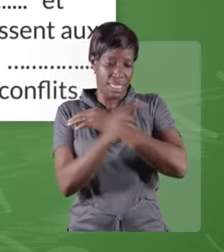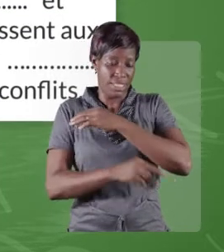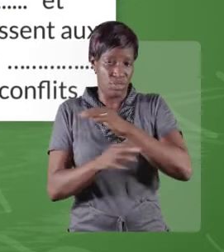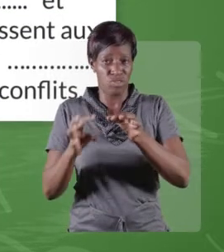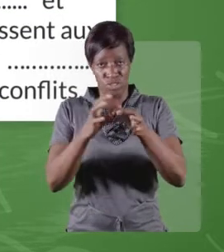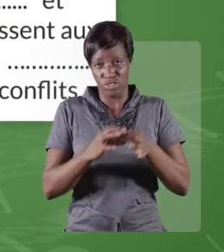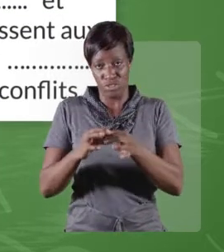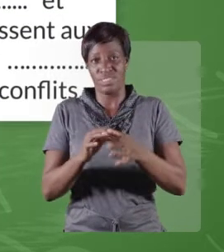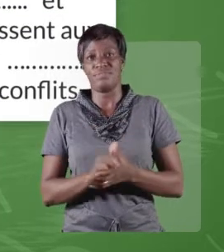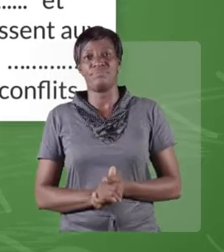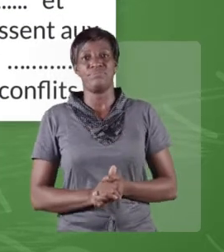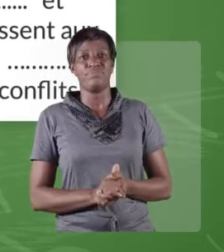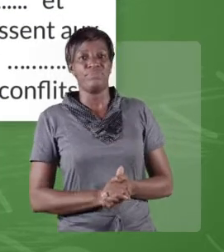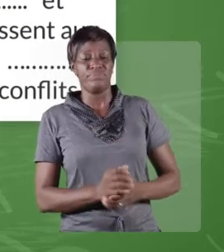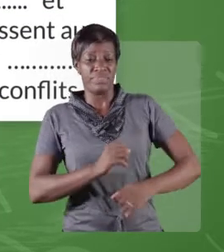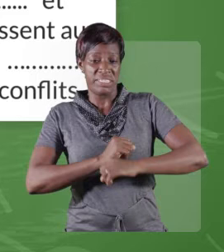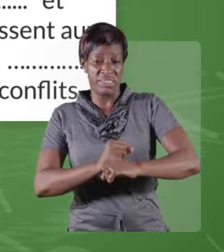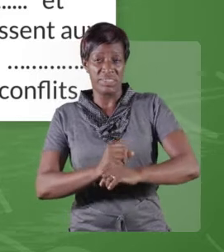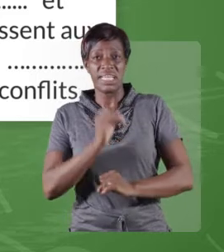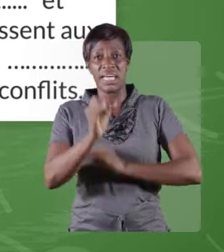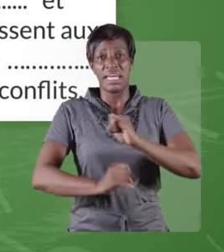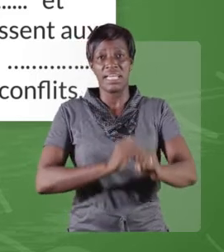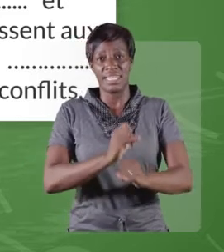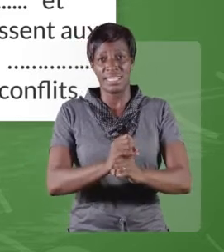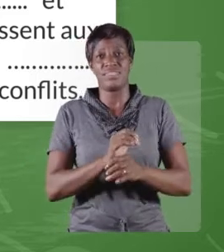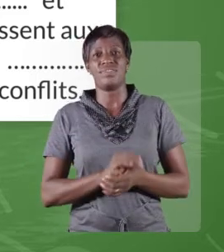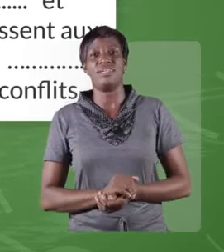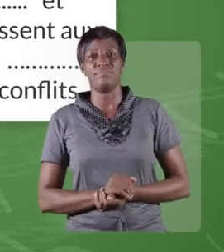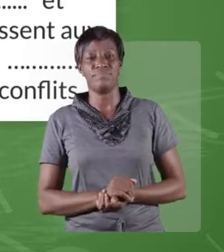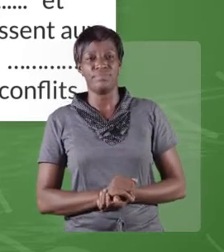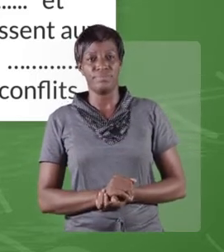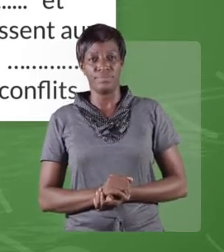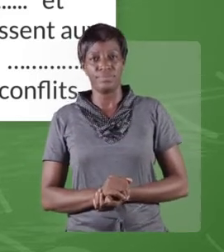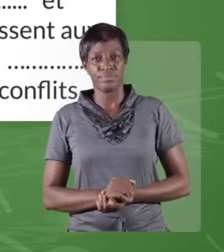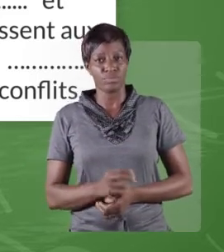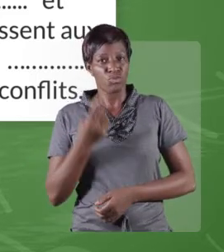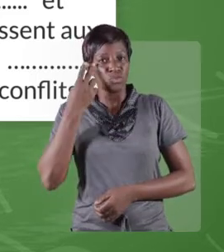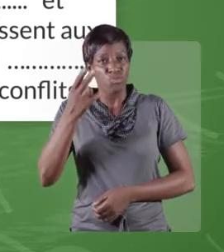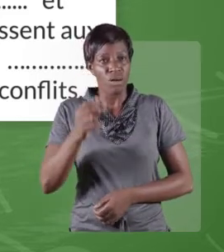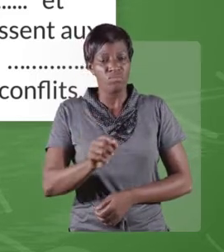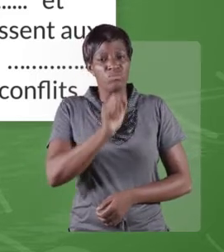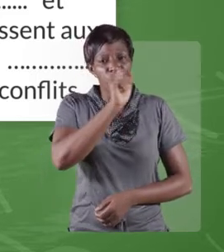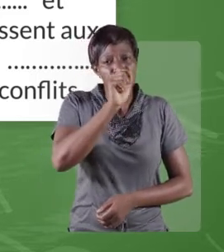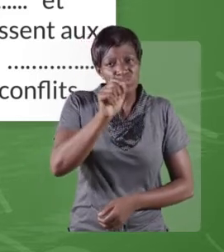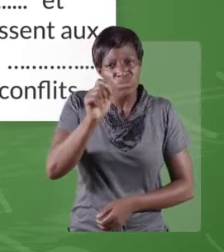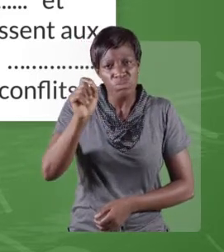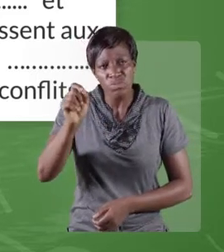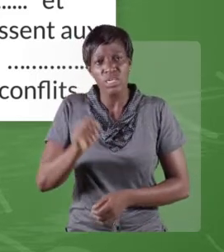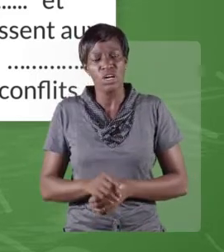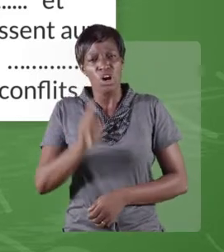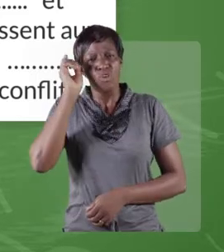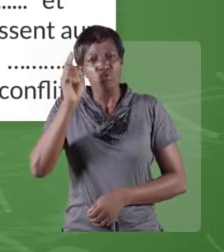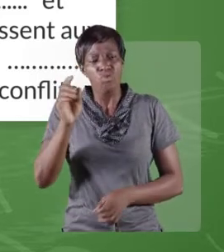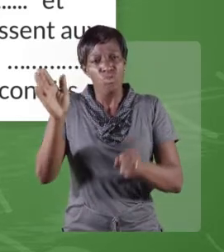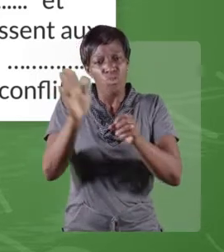Sécurité internationale. L'expression est officiellement utilisée depuis le 14